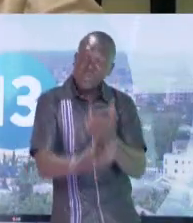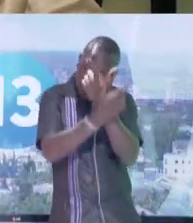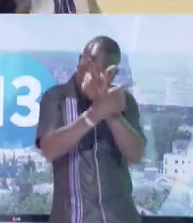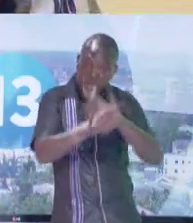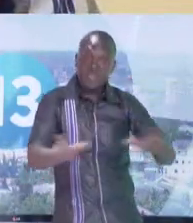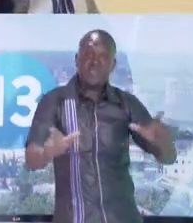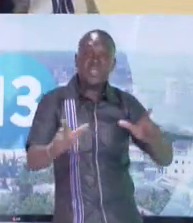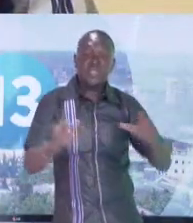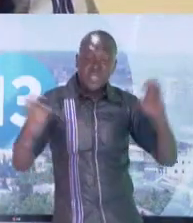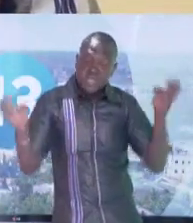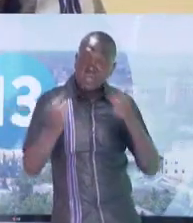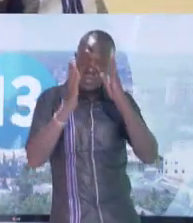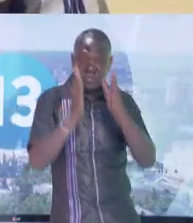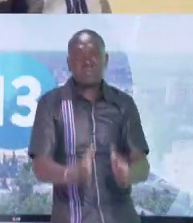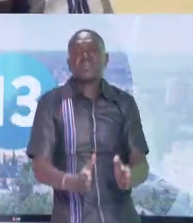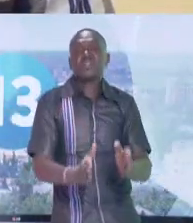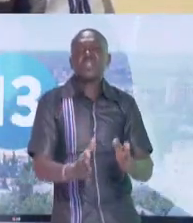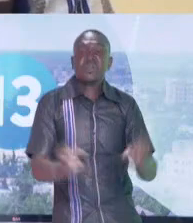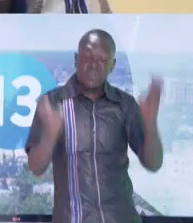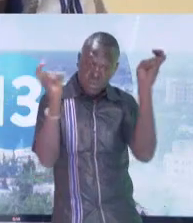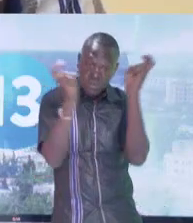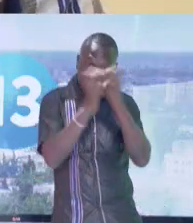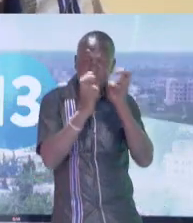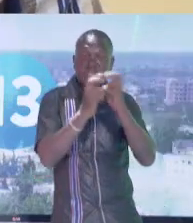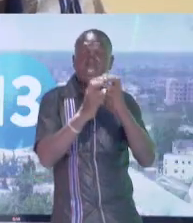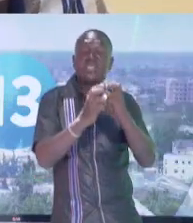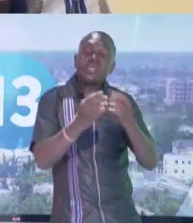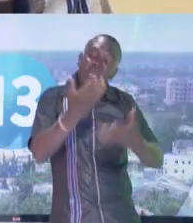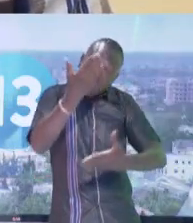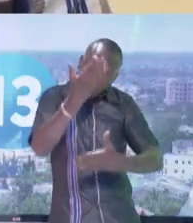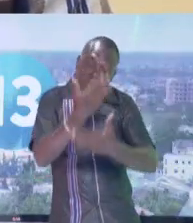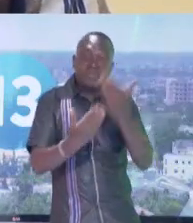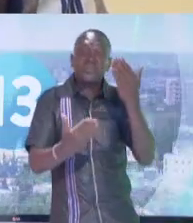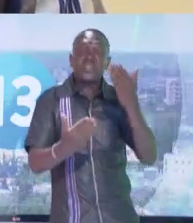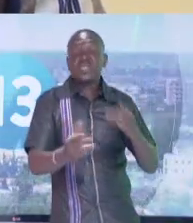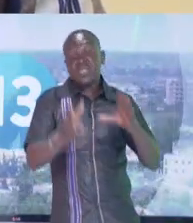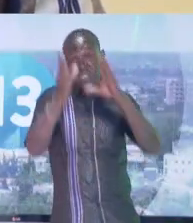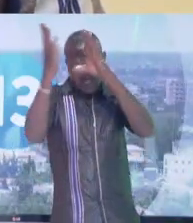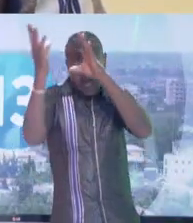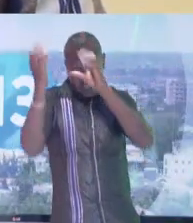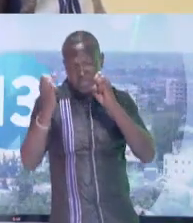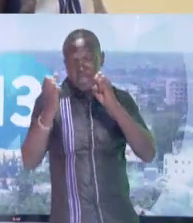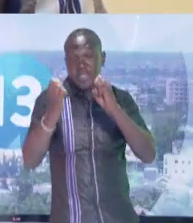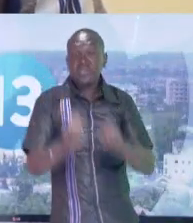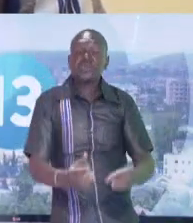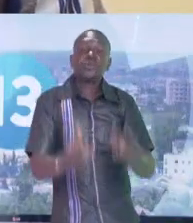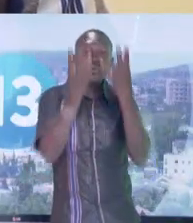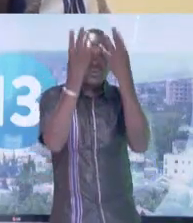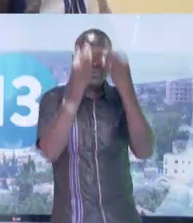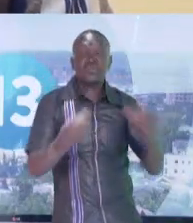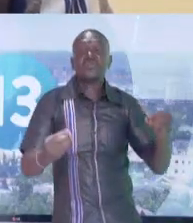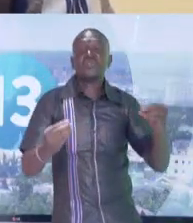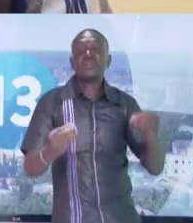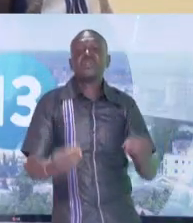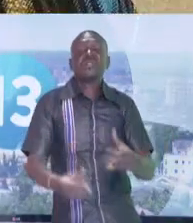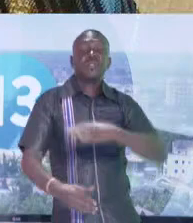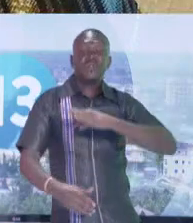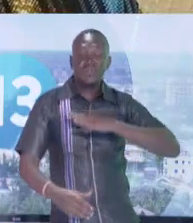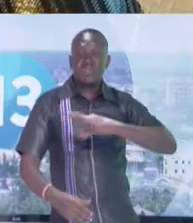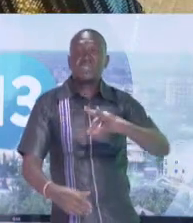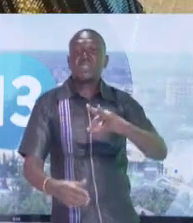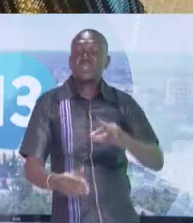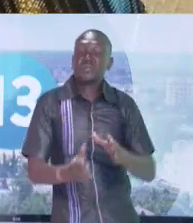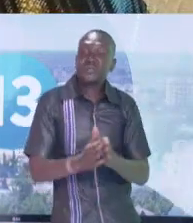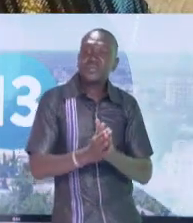éleveurs passeurs du piège dans lequel ils se trouvent, afin donc d'espérer en tout cas une solution intéressante donc, pour la crise sécuritaire.